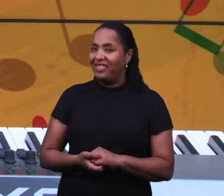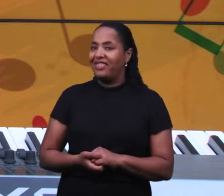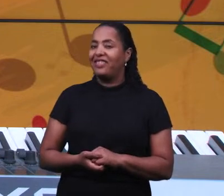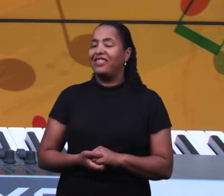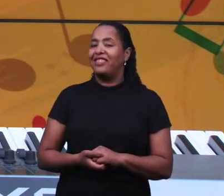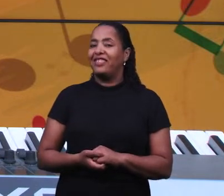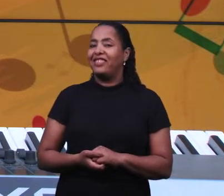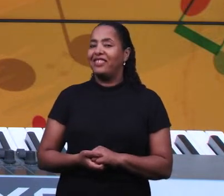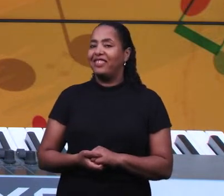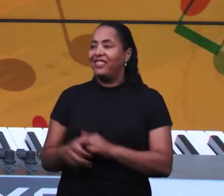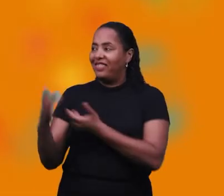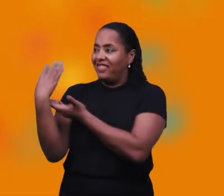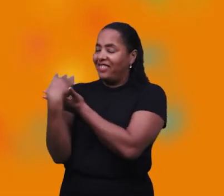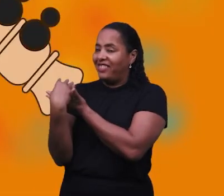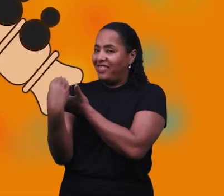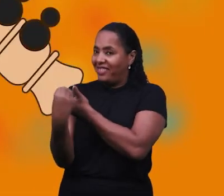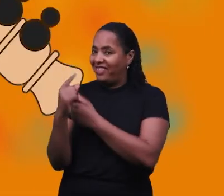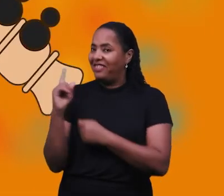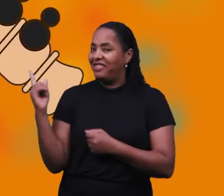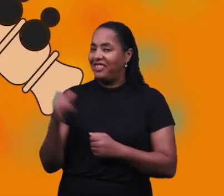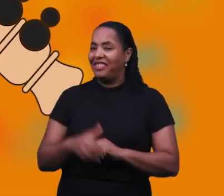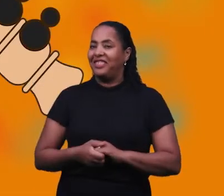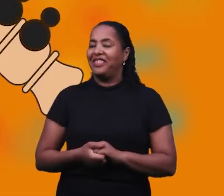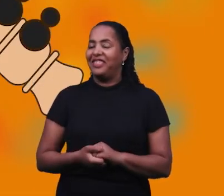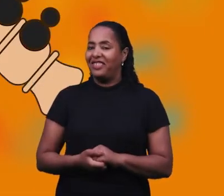si, mi. Vamos?